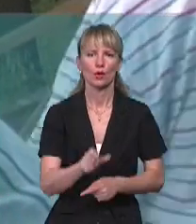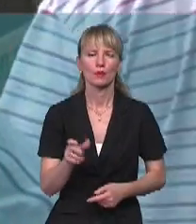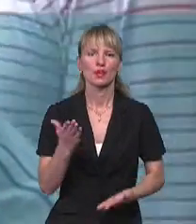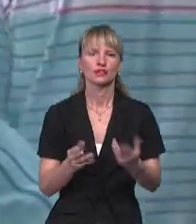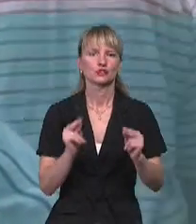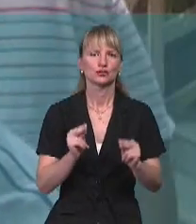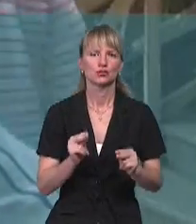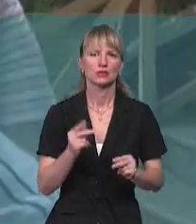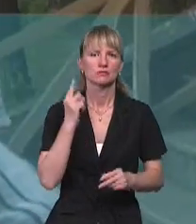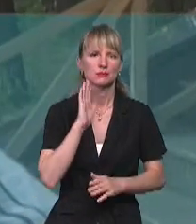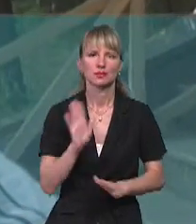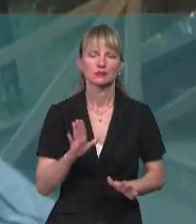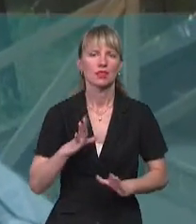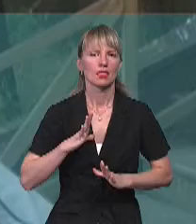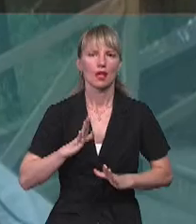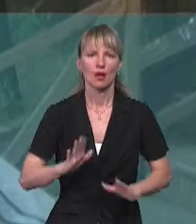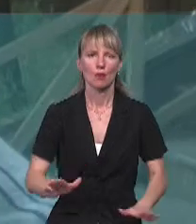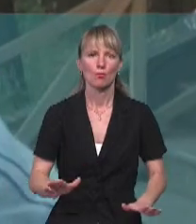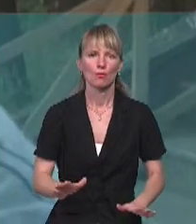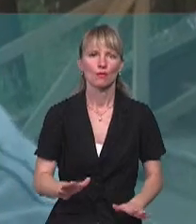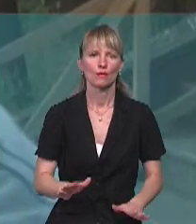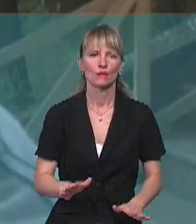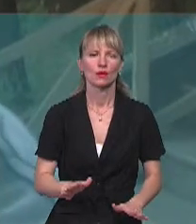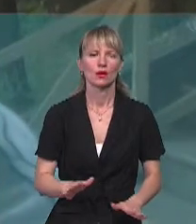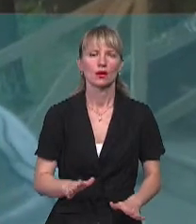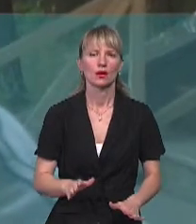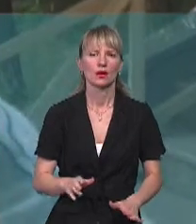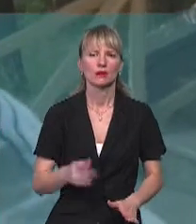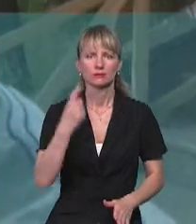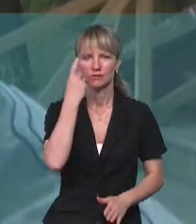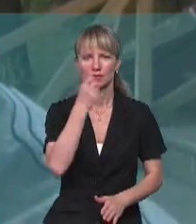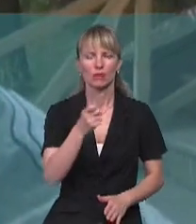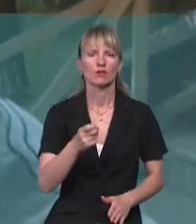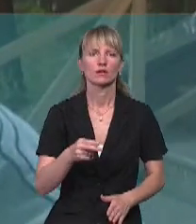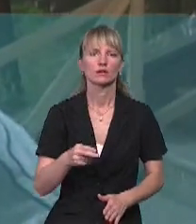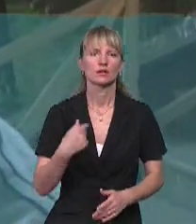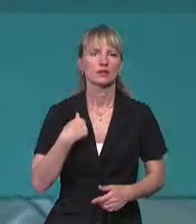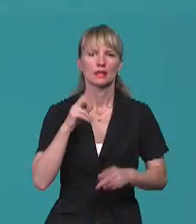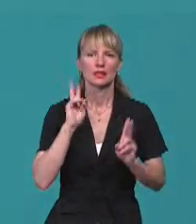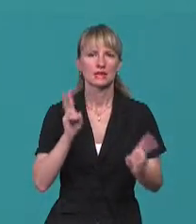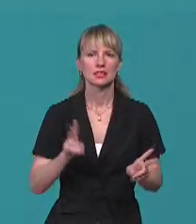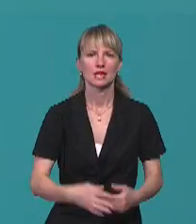ні. Не був як проінформований, не знаю.